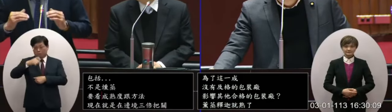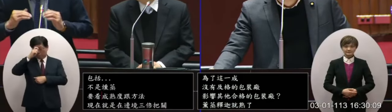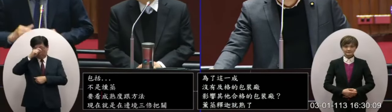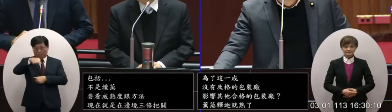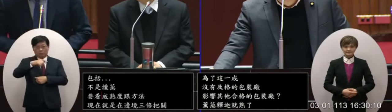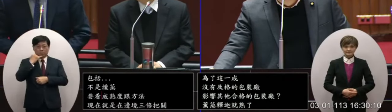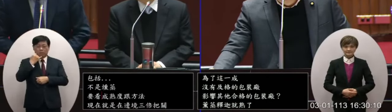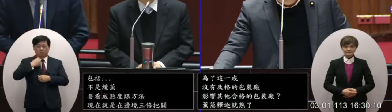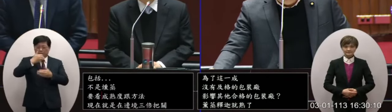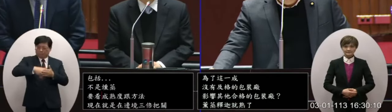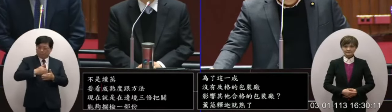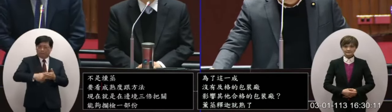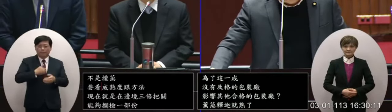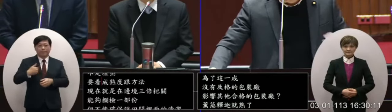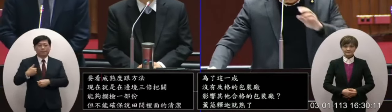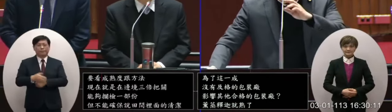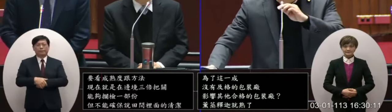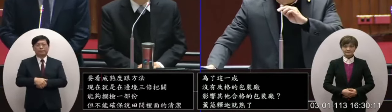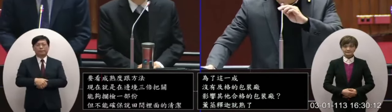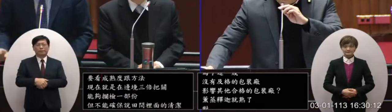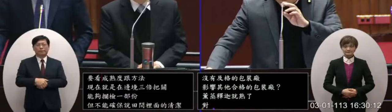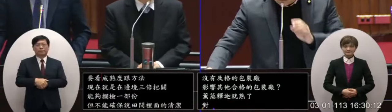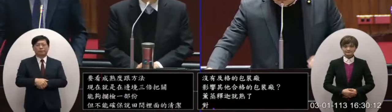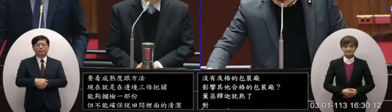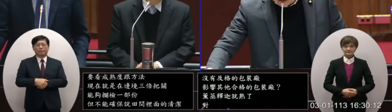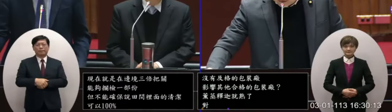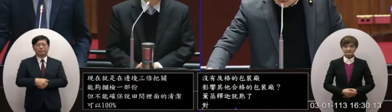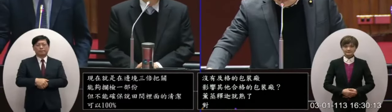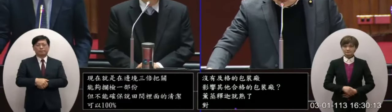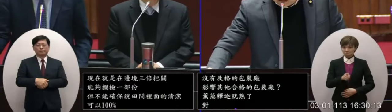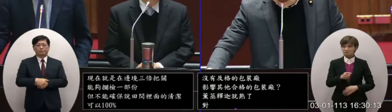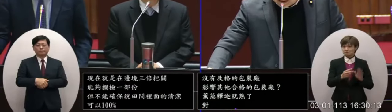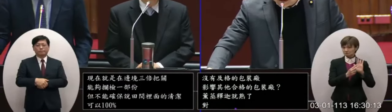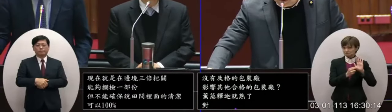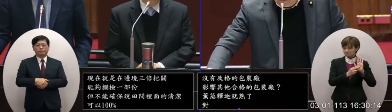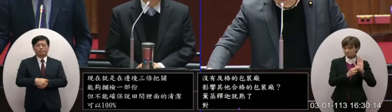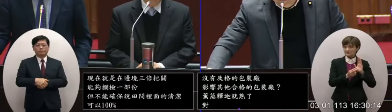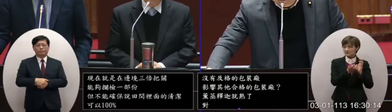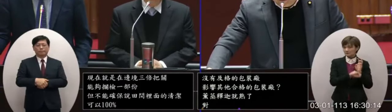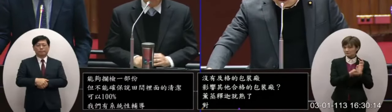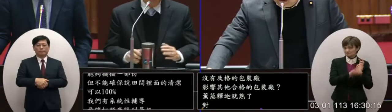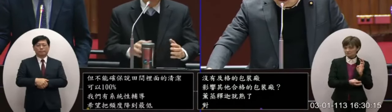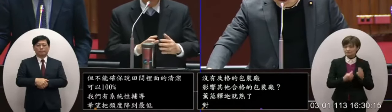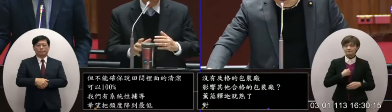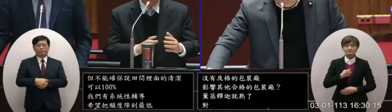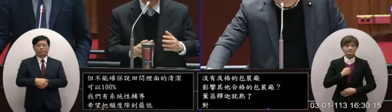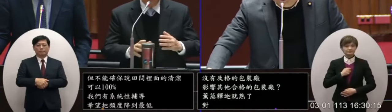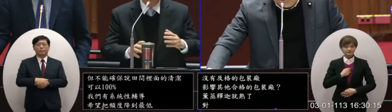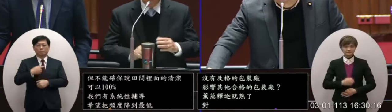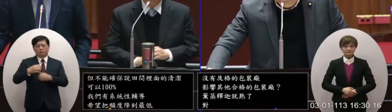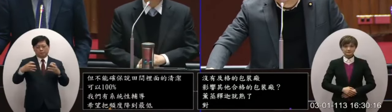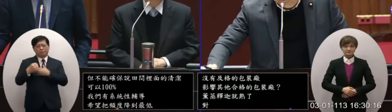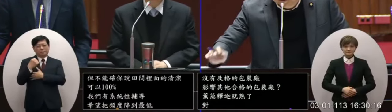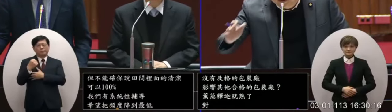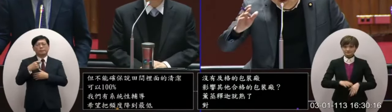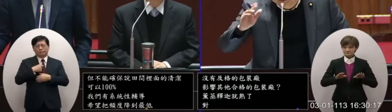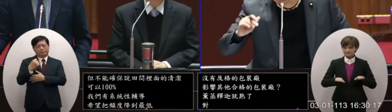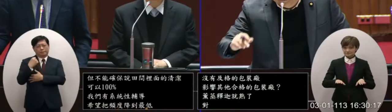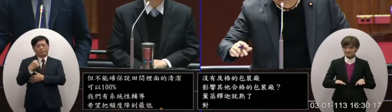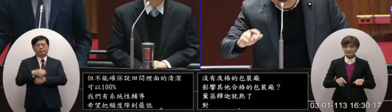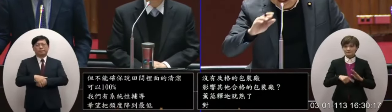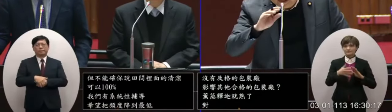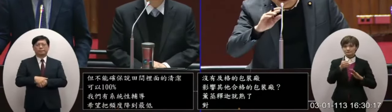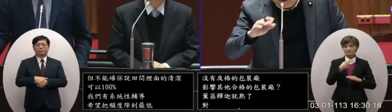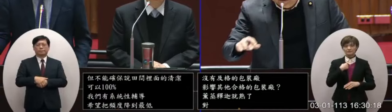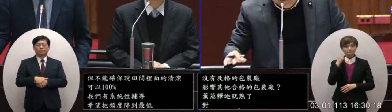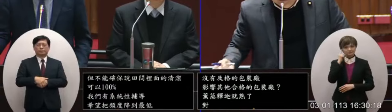的频度降到最低。 好，这样我部长的说明非常的详细哦。那 我 今天其实有一件事，院长，我要表